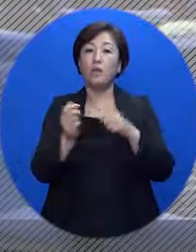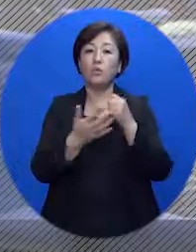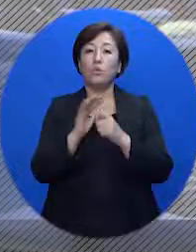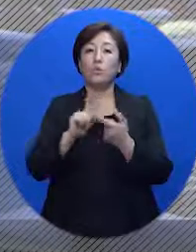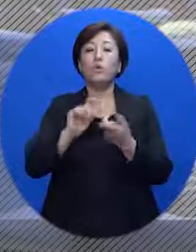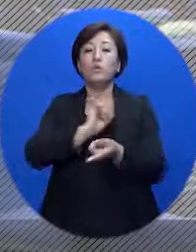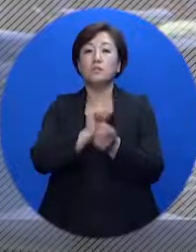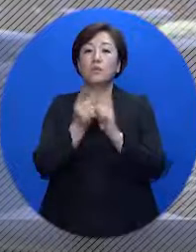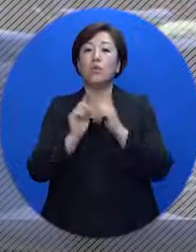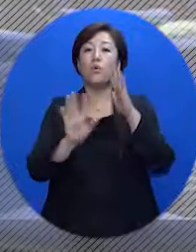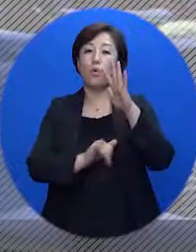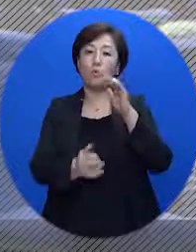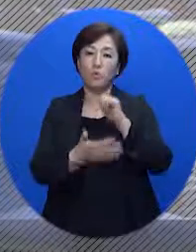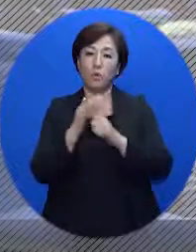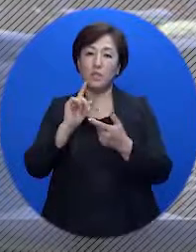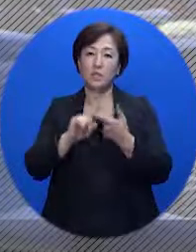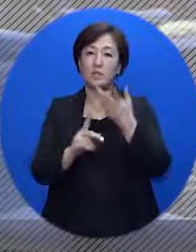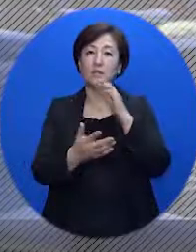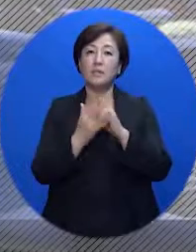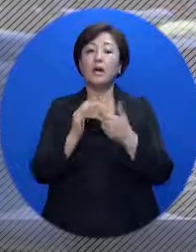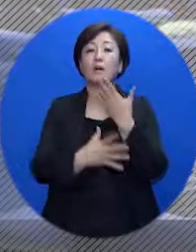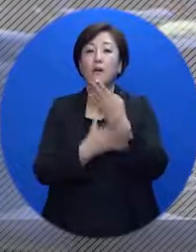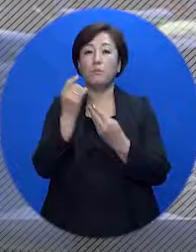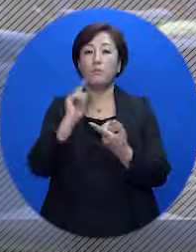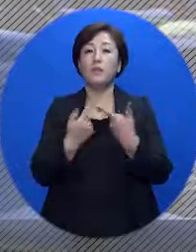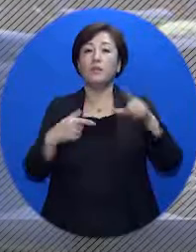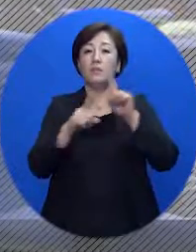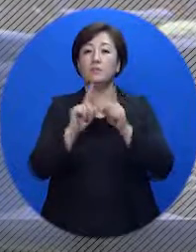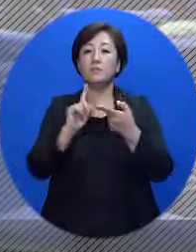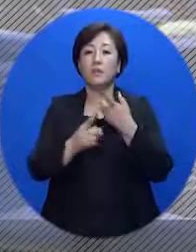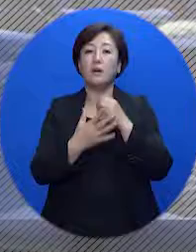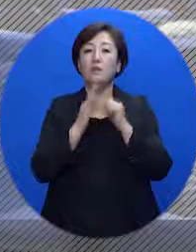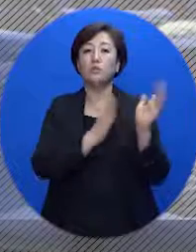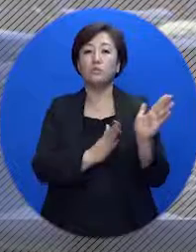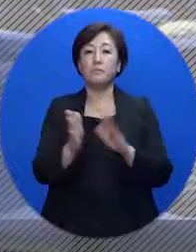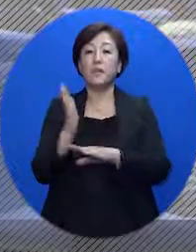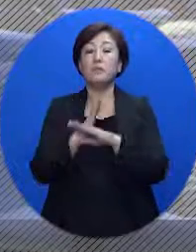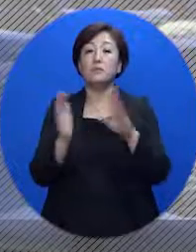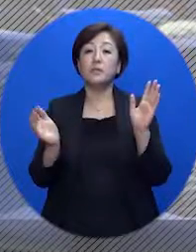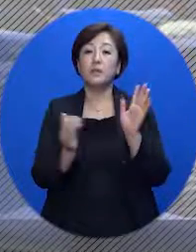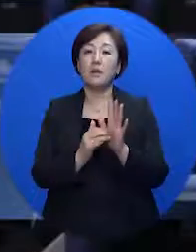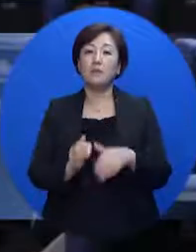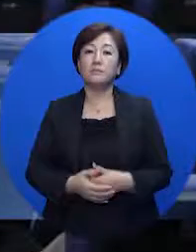대한 공직자로서의 올바른 안보통일관 확립을 위해 마련됐습니다.